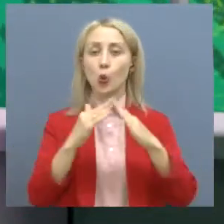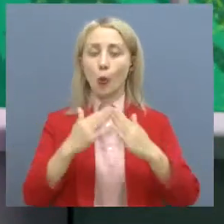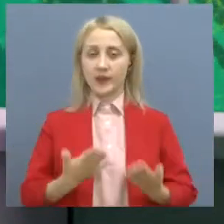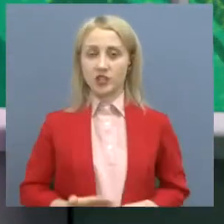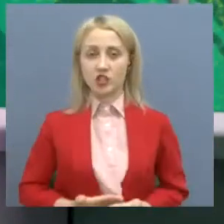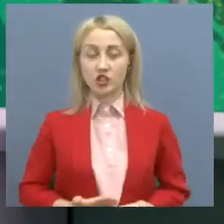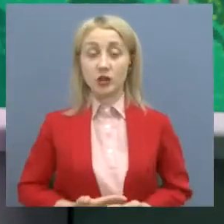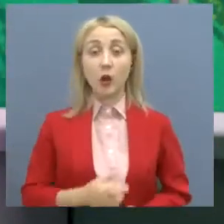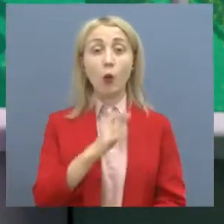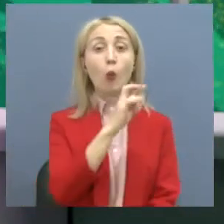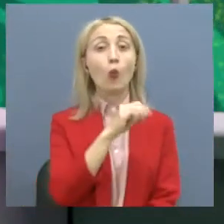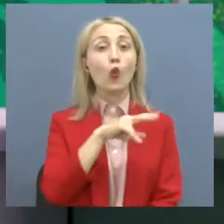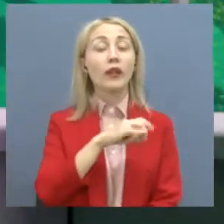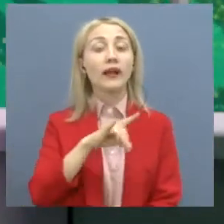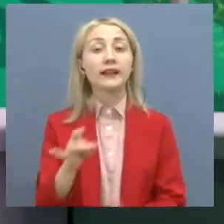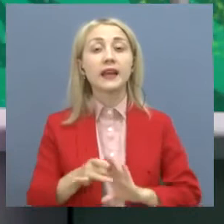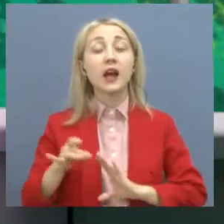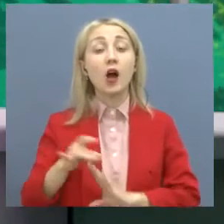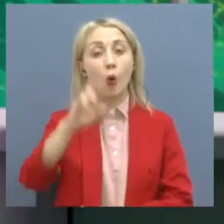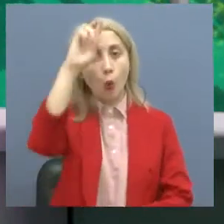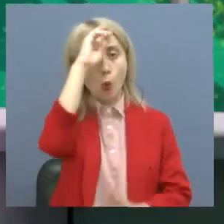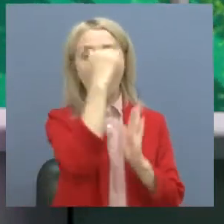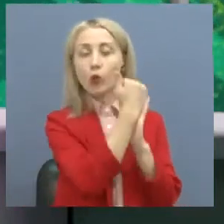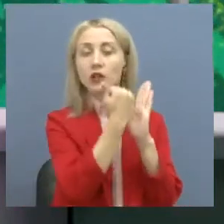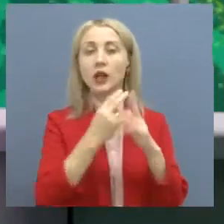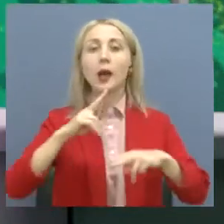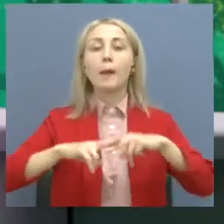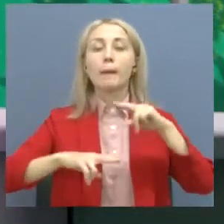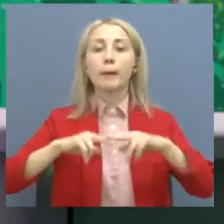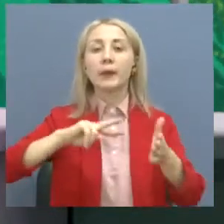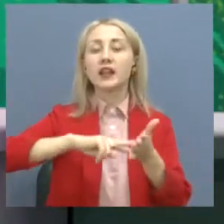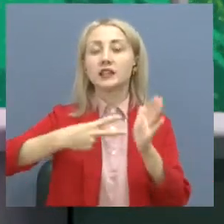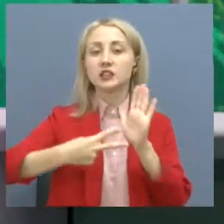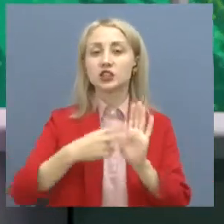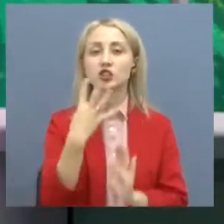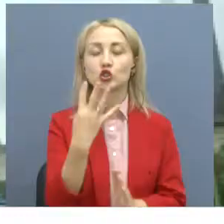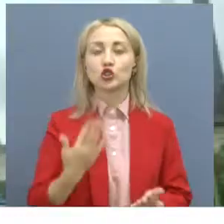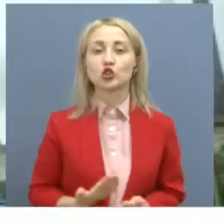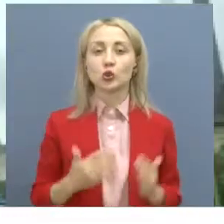бірдей тұрғын үй салу жоспарланған. Қазірде оның екеуінің құрылысы толық аяқталды.